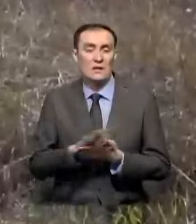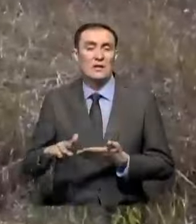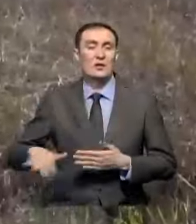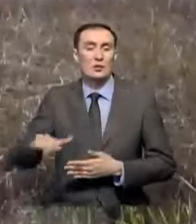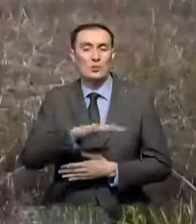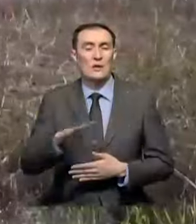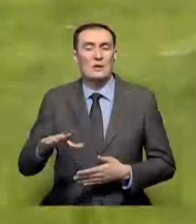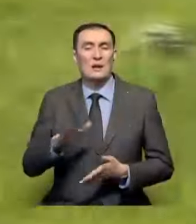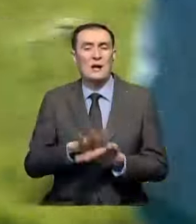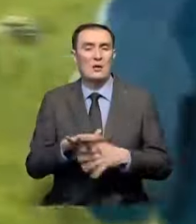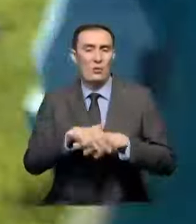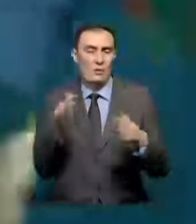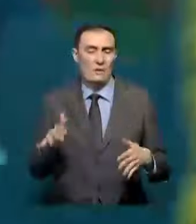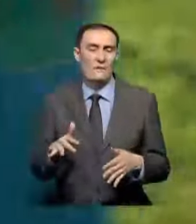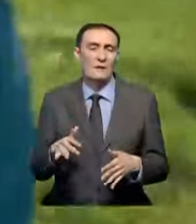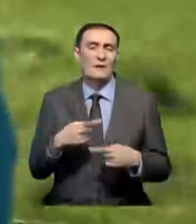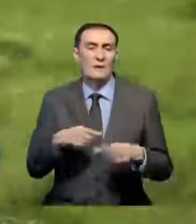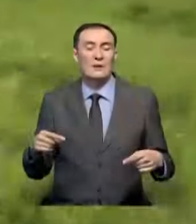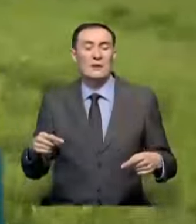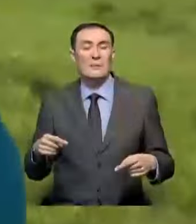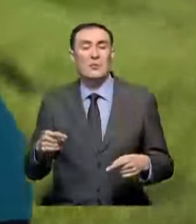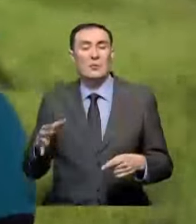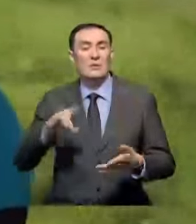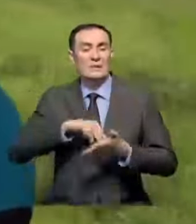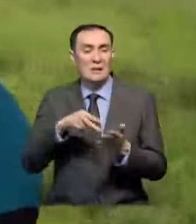территорию от бытовых отходов и